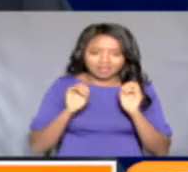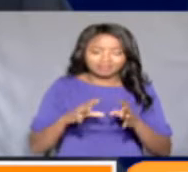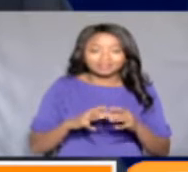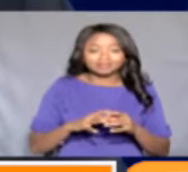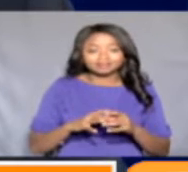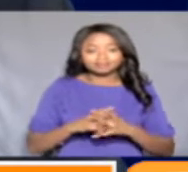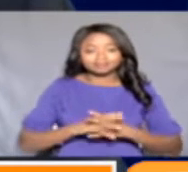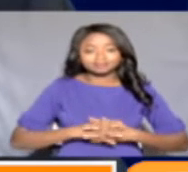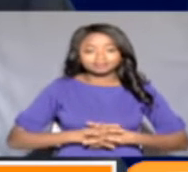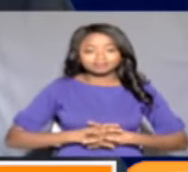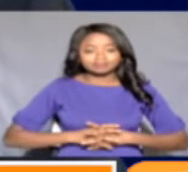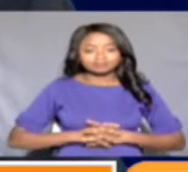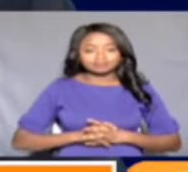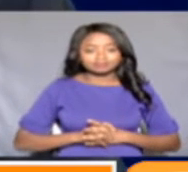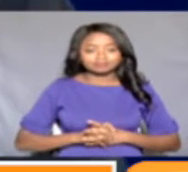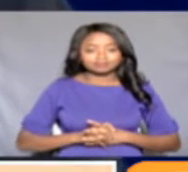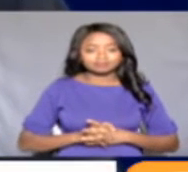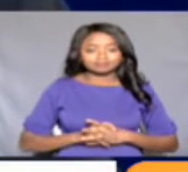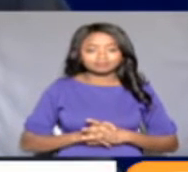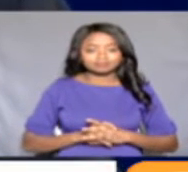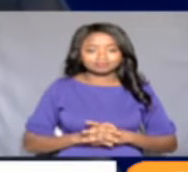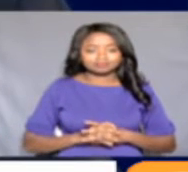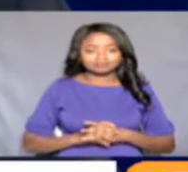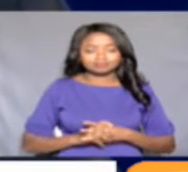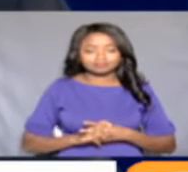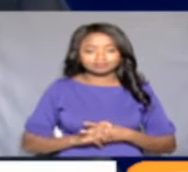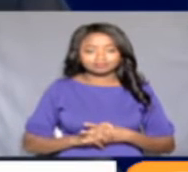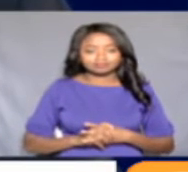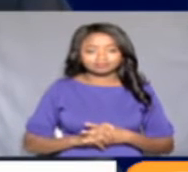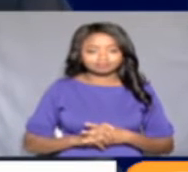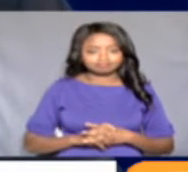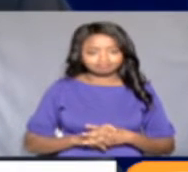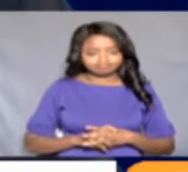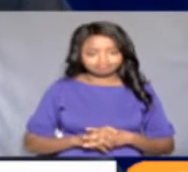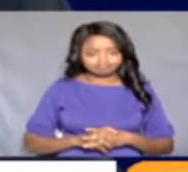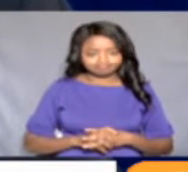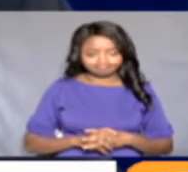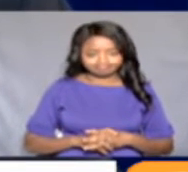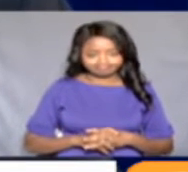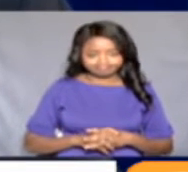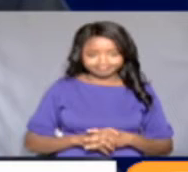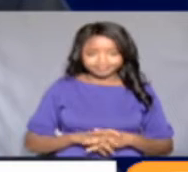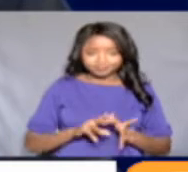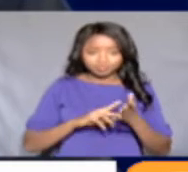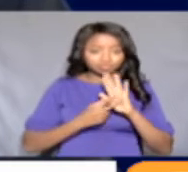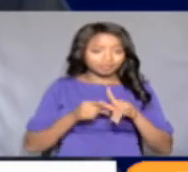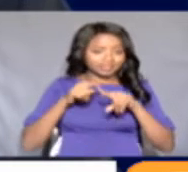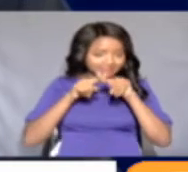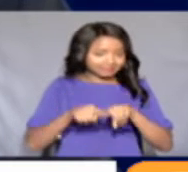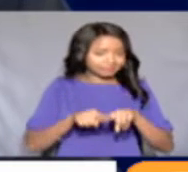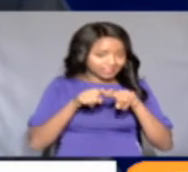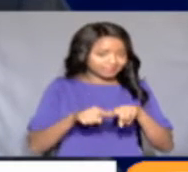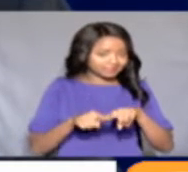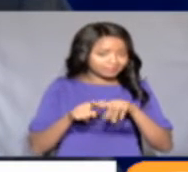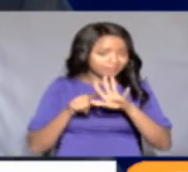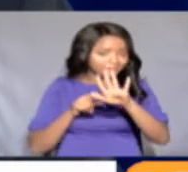Wenye walikuita kimbilio ulikimbilia na wao. Kwa hivyo inategemea jinsi unaitumia.